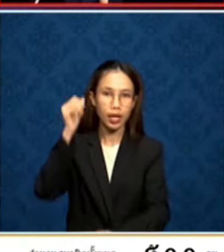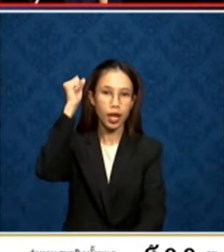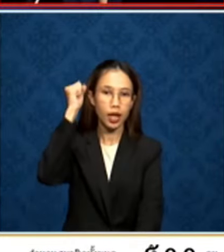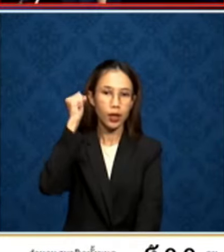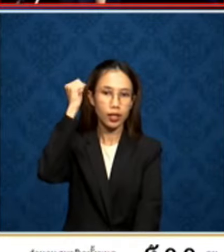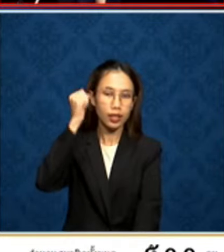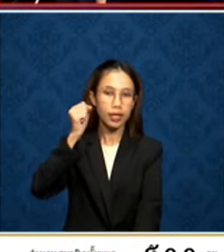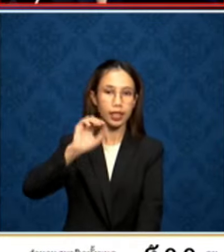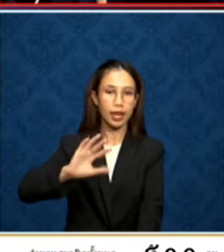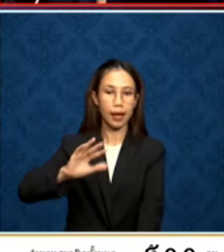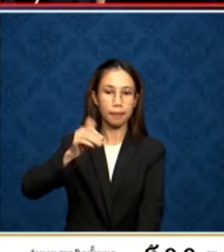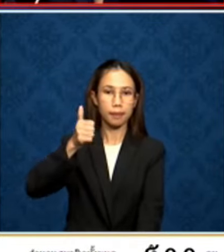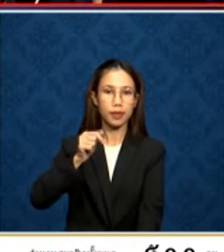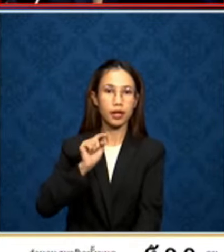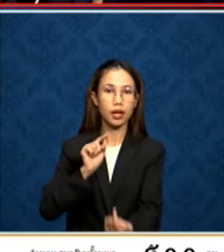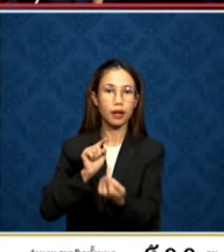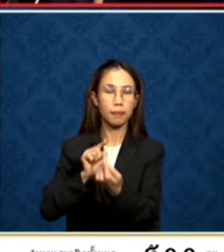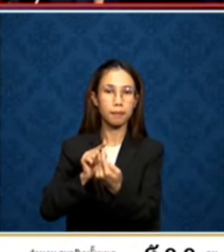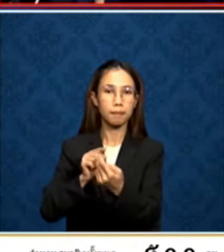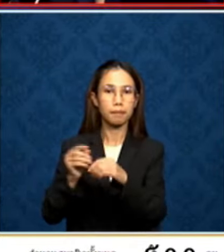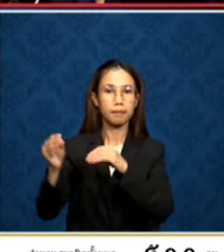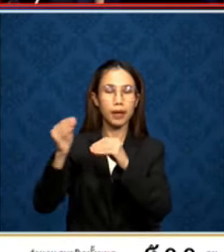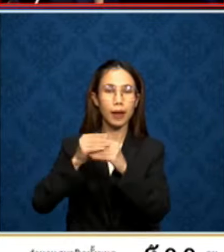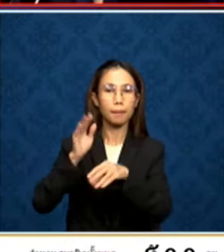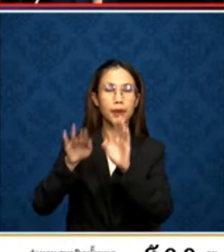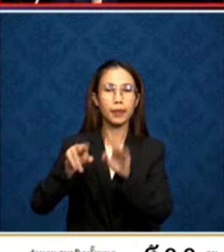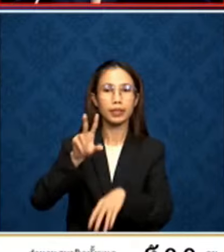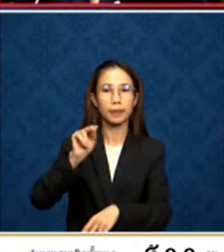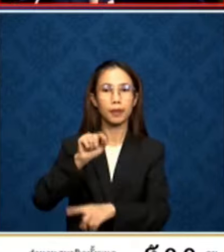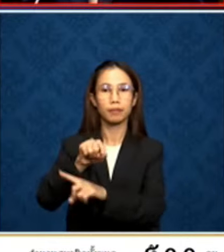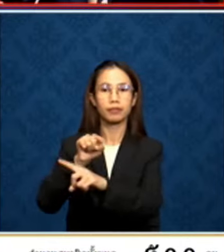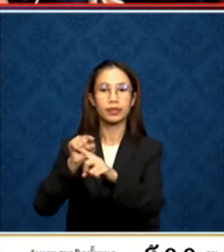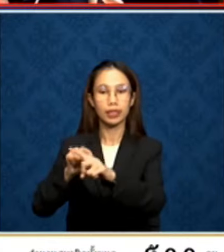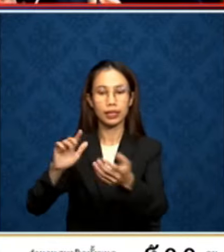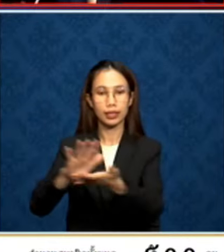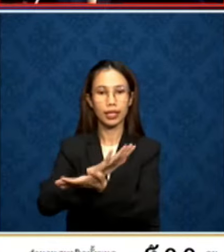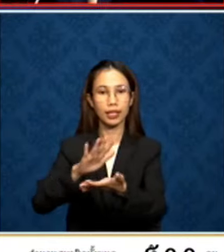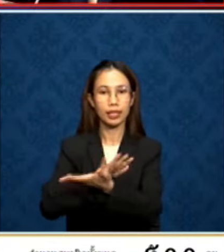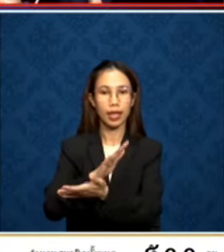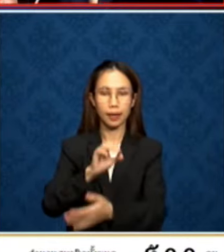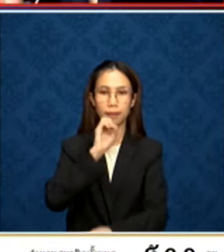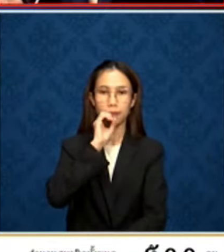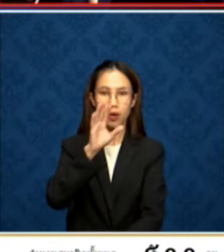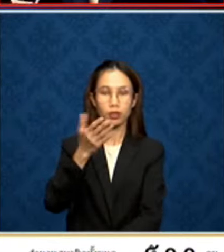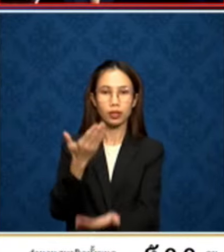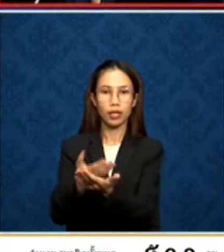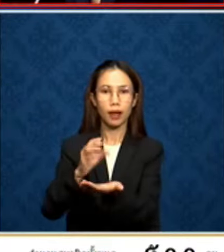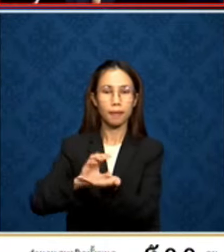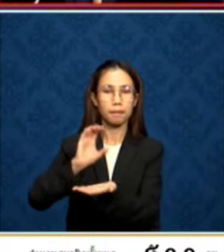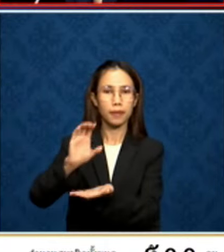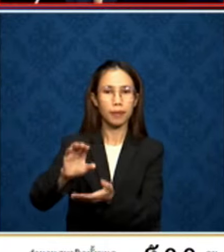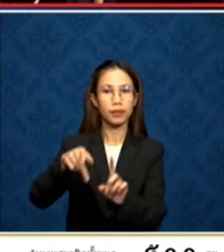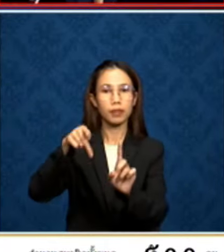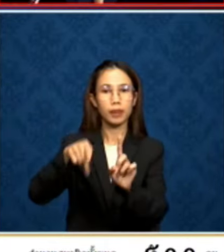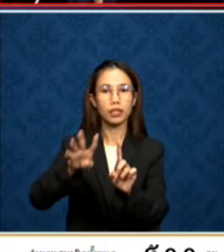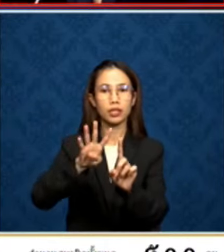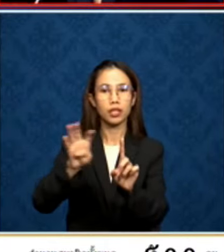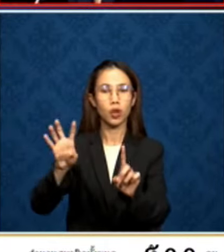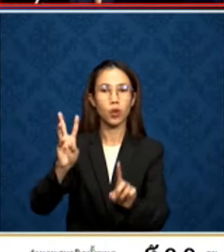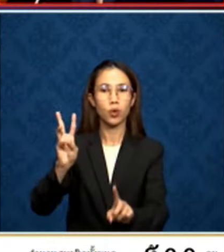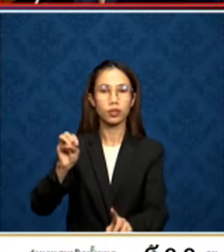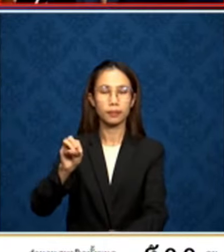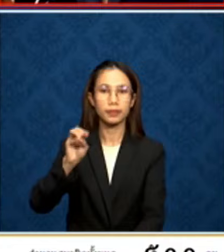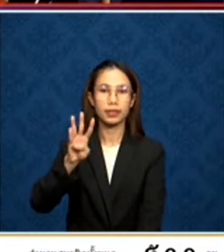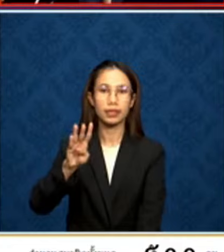ในเมืองให้ไม่น้อยกว่าร้อยละ 30และจากเอกสารนะคะก็ได้ระบุว่าจะใช้งบประมาณประมาณ 1 464